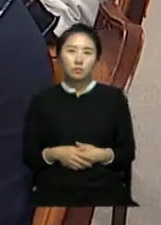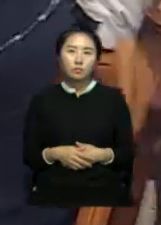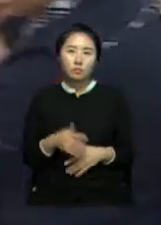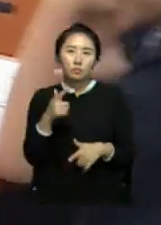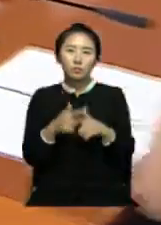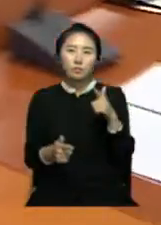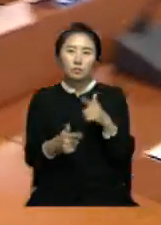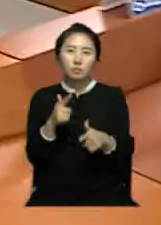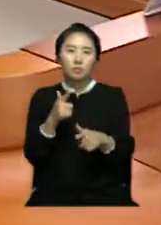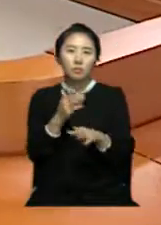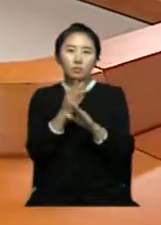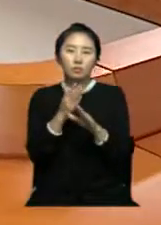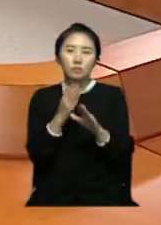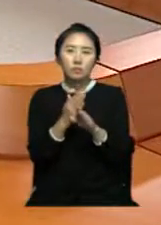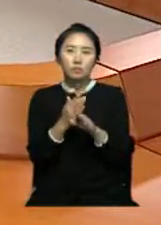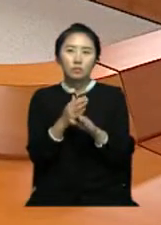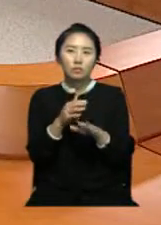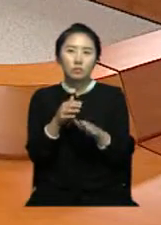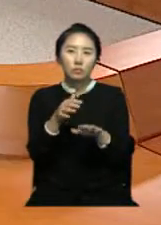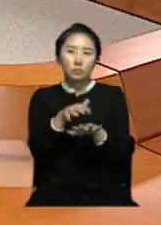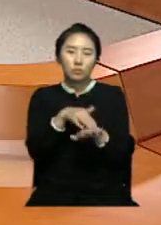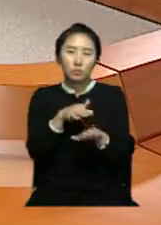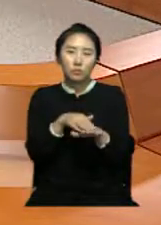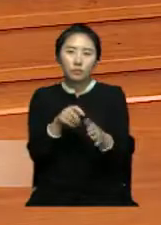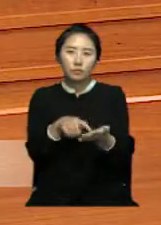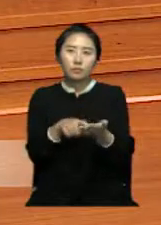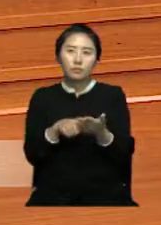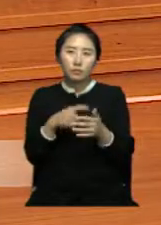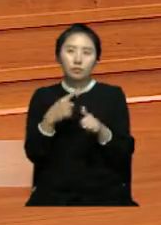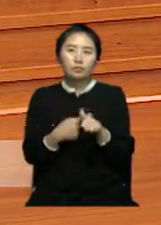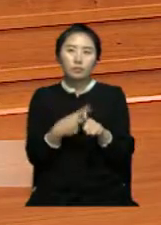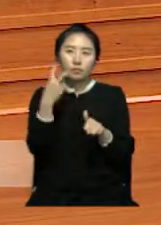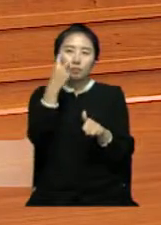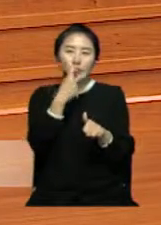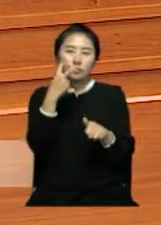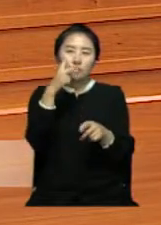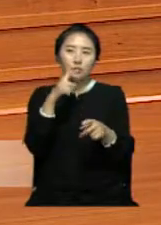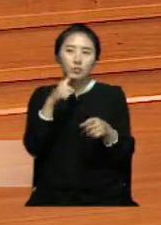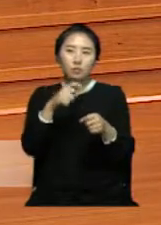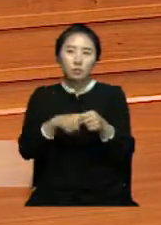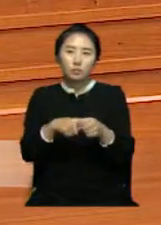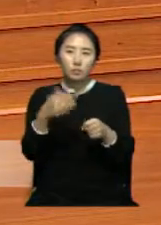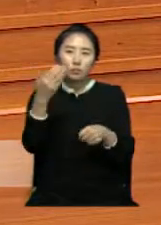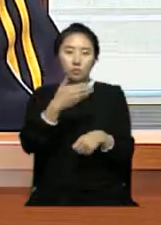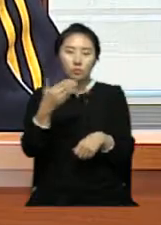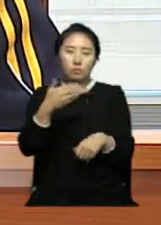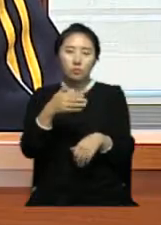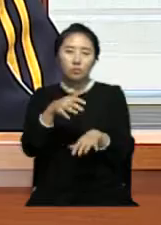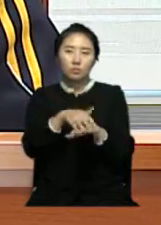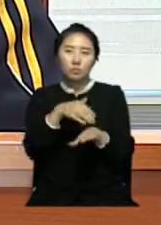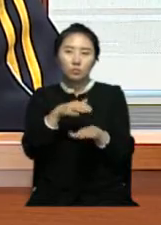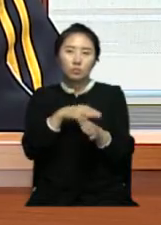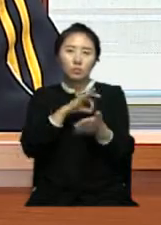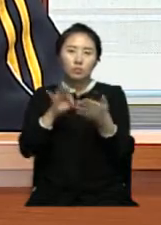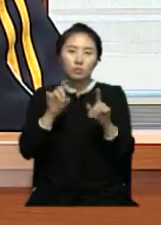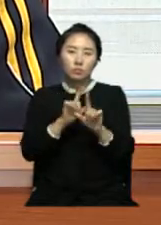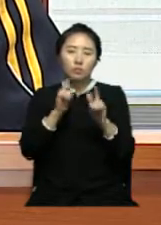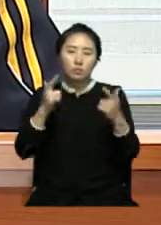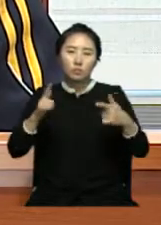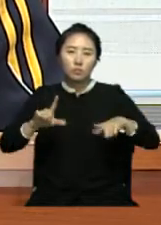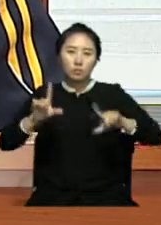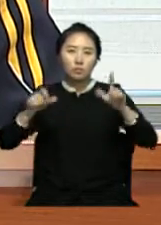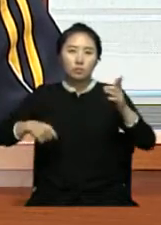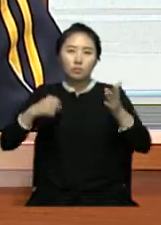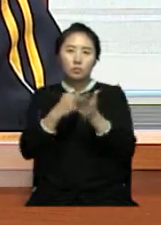나무를 주 원료로 하고 있는 종이를 아껴 써 소중한 자연을 보호해 가자는 취지에 구로중학교 종이 안 쓰는 날 지정 운영에 관한